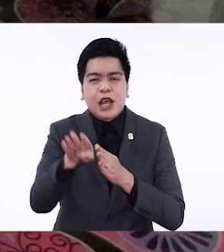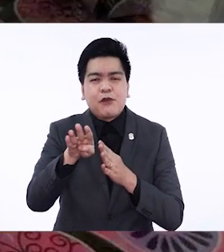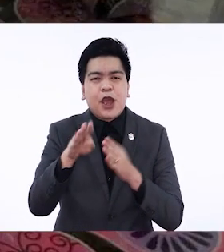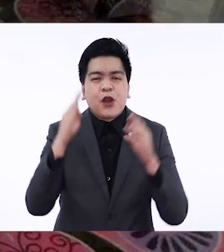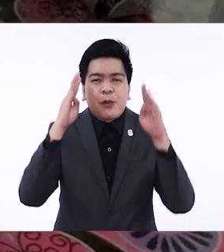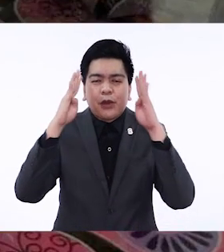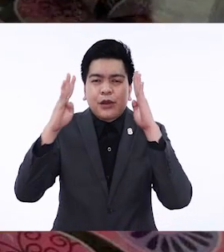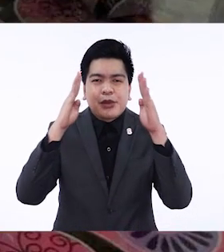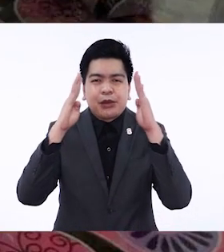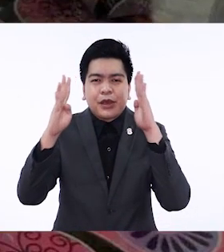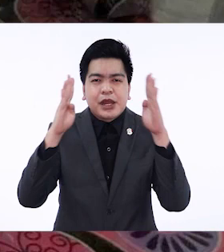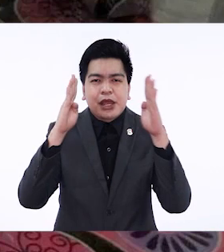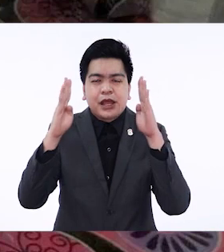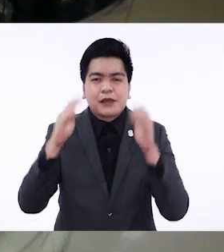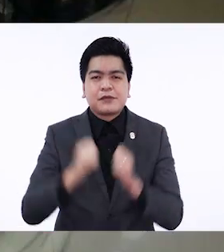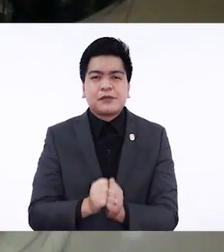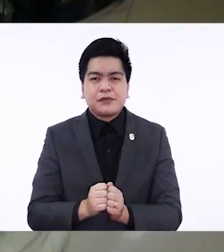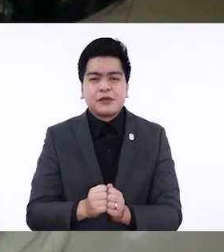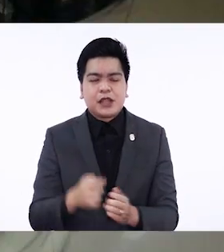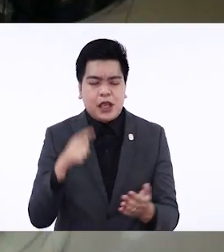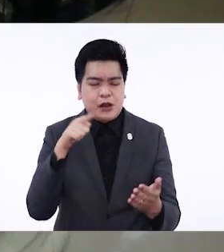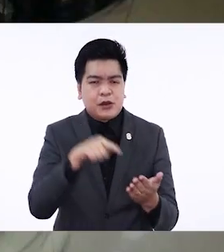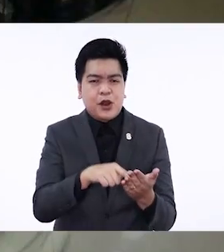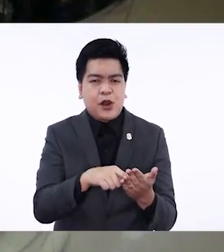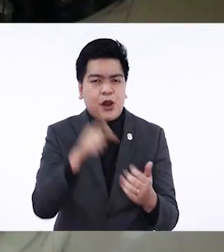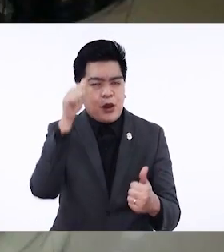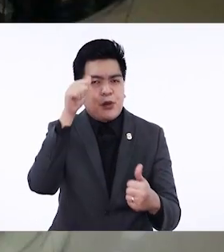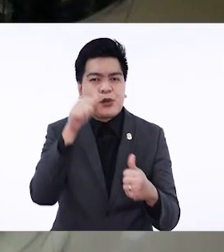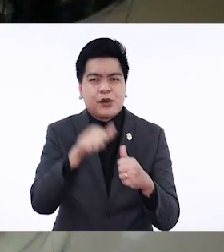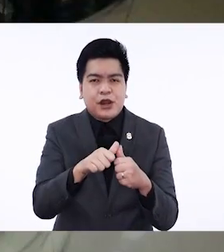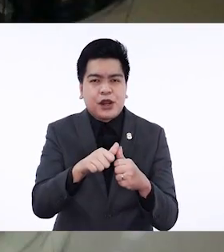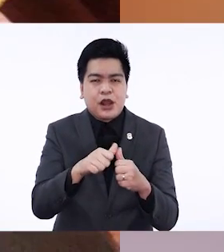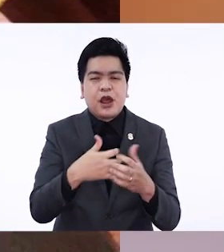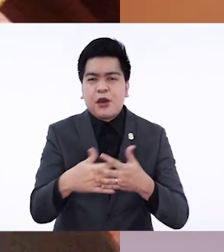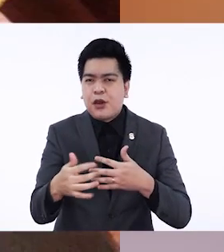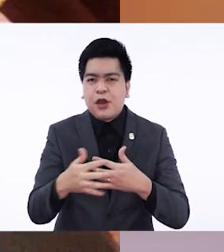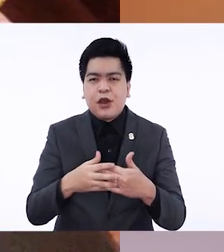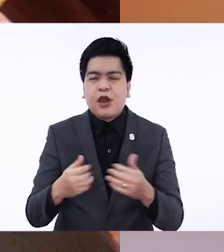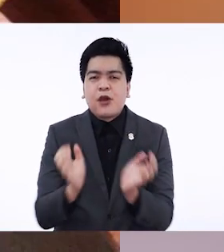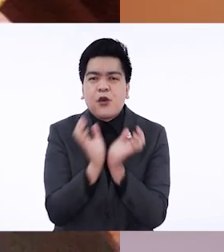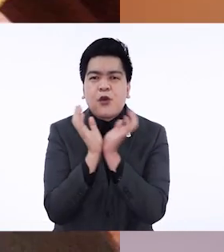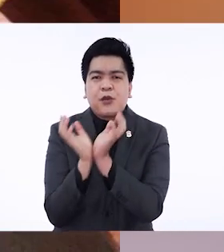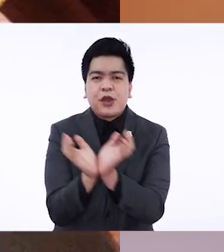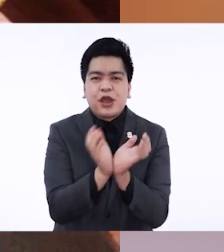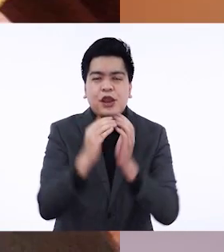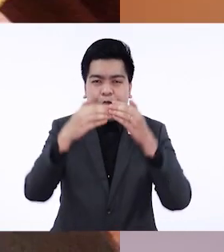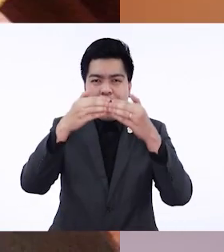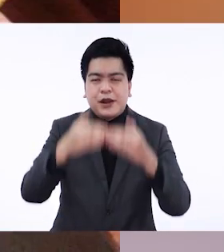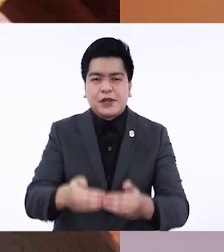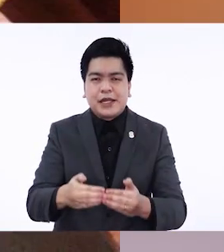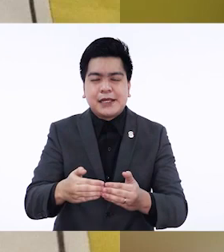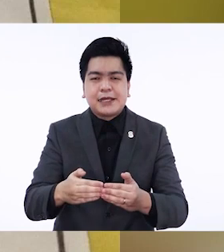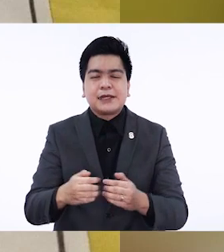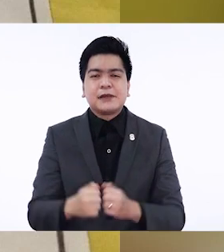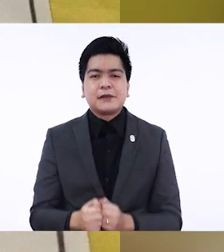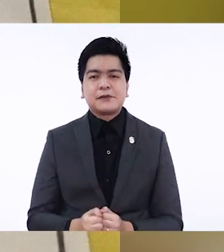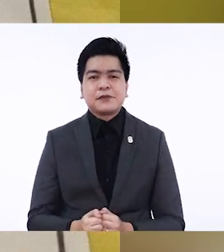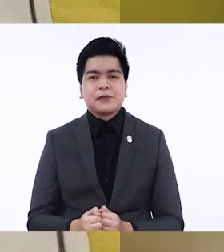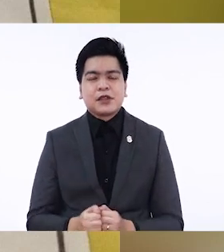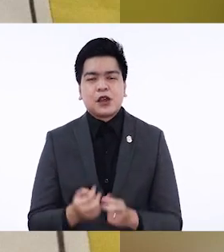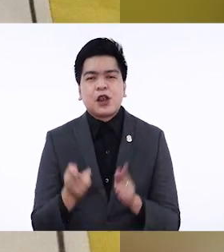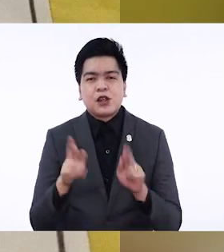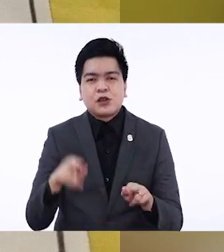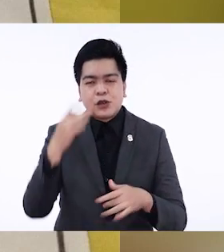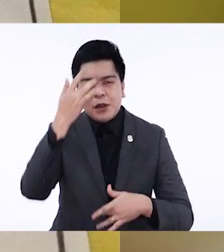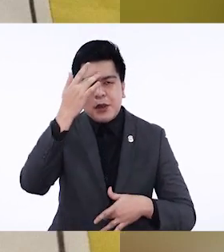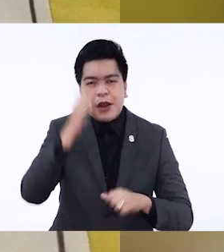pang ating creativity. Ito ang mga layunin kung bakit sa kabila ng mga umiiral na community quarantine sa ating bansa, bunga